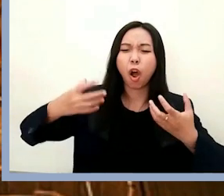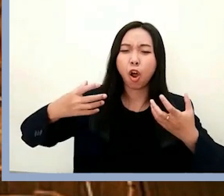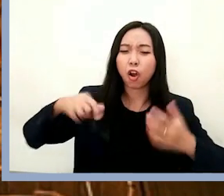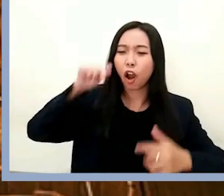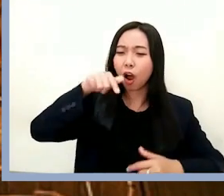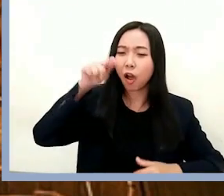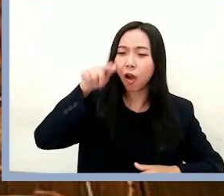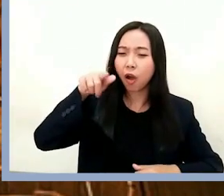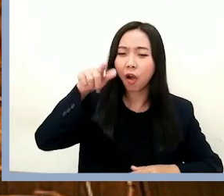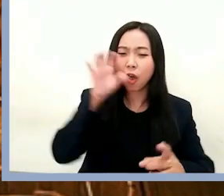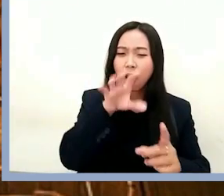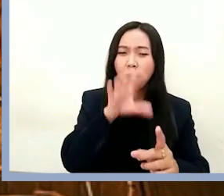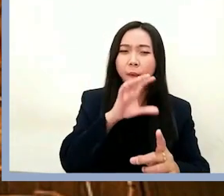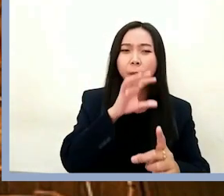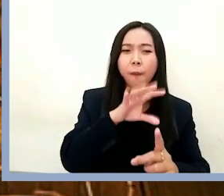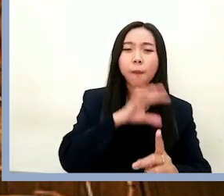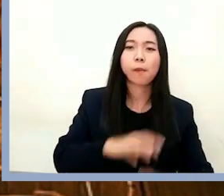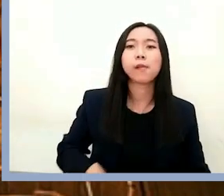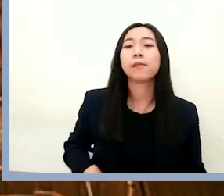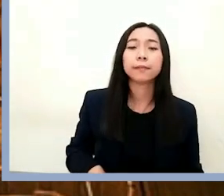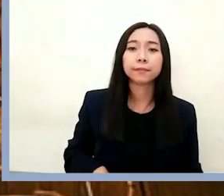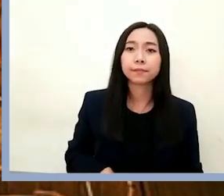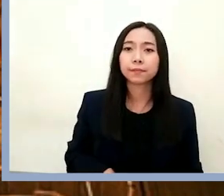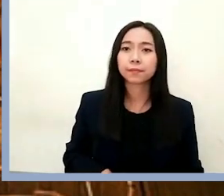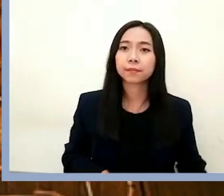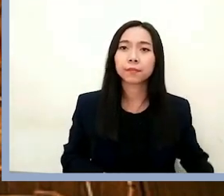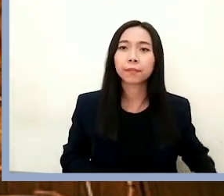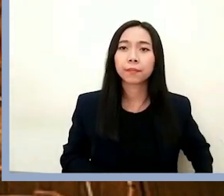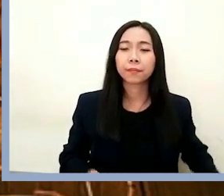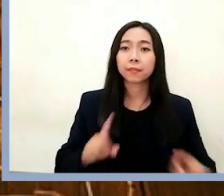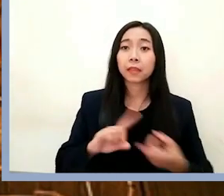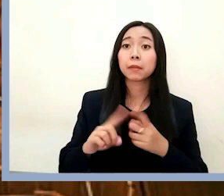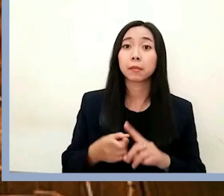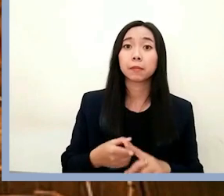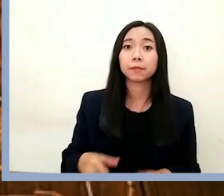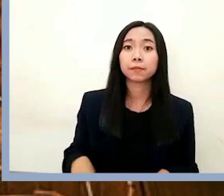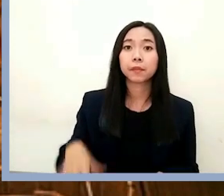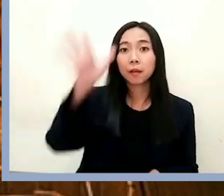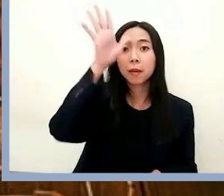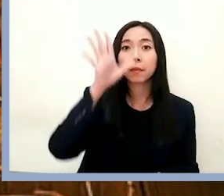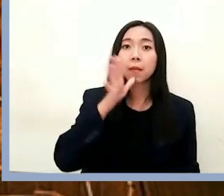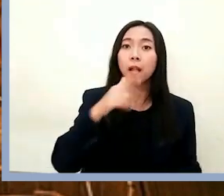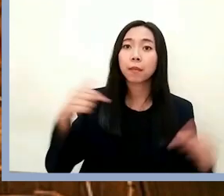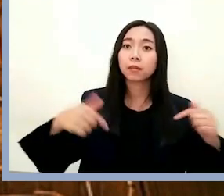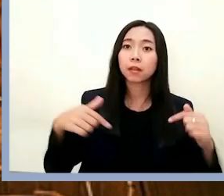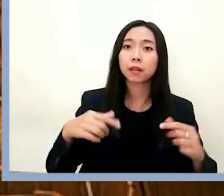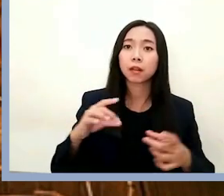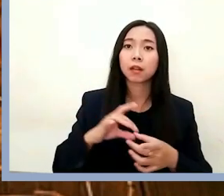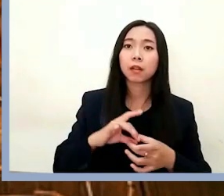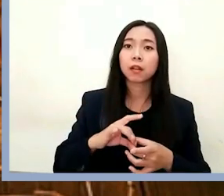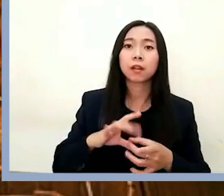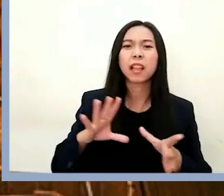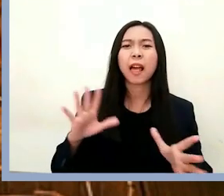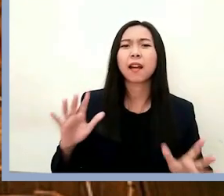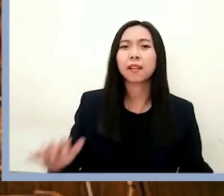omelan yang sangat melukai saudara-saudara para orang tua di masa kini sering kehilangan kemampuan